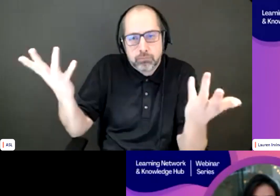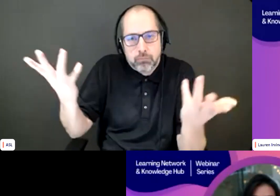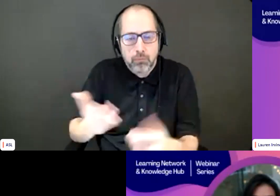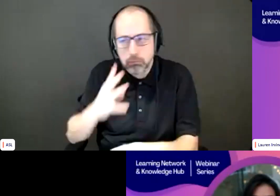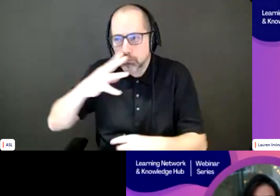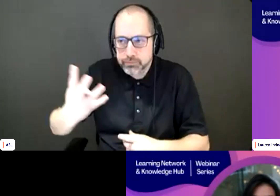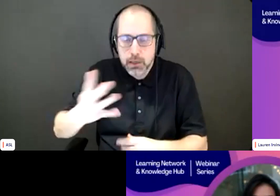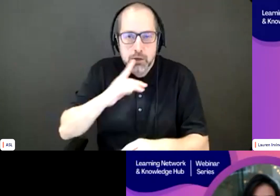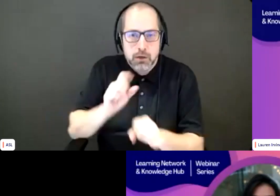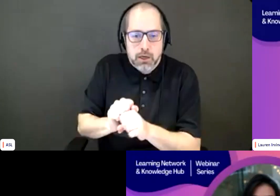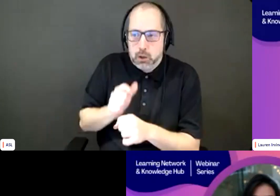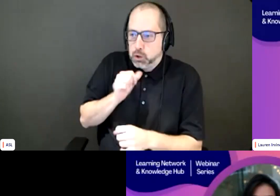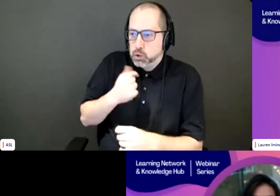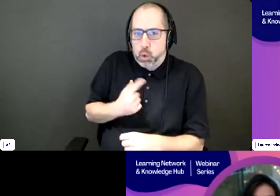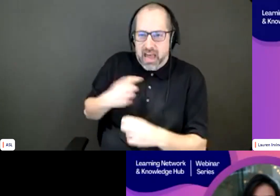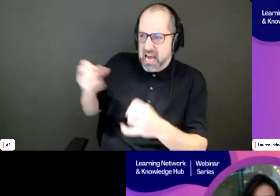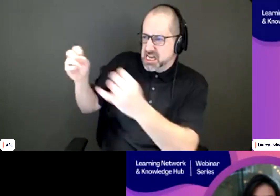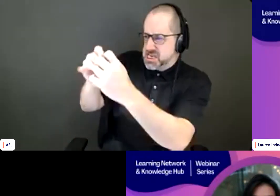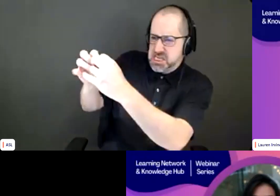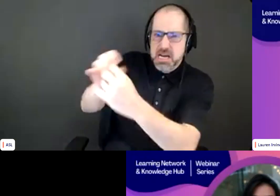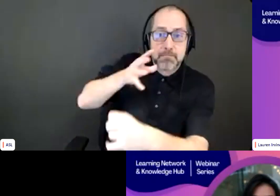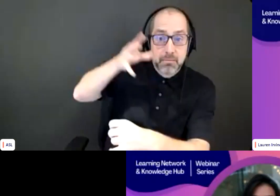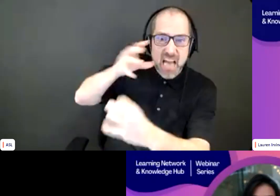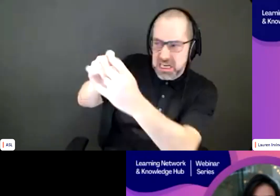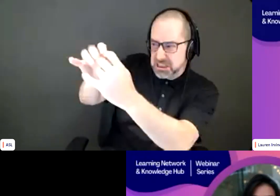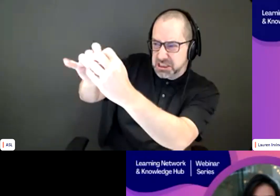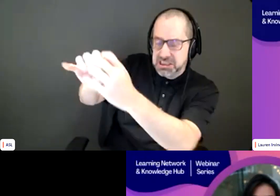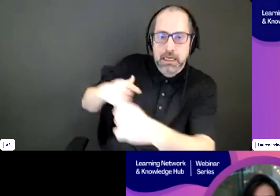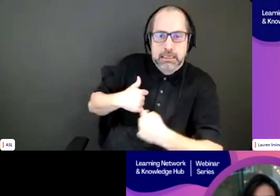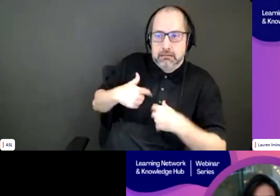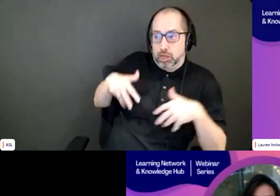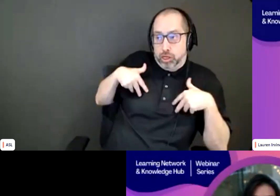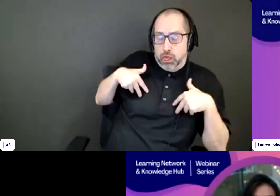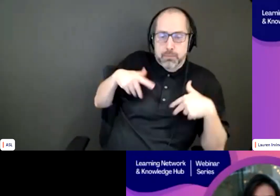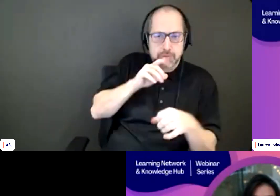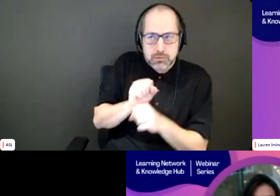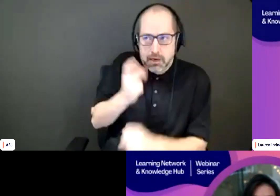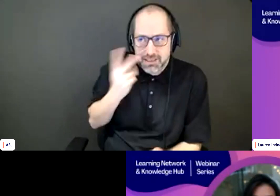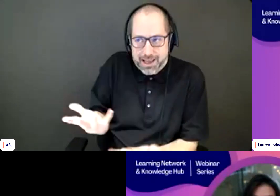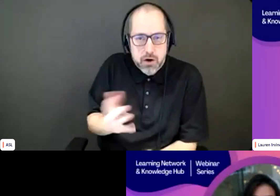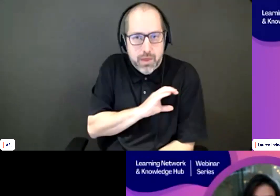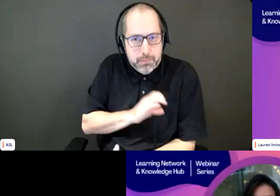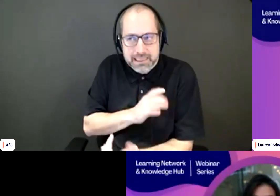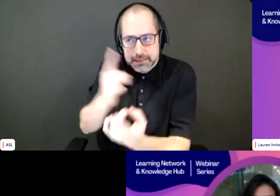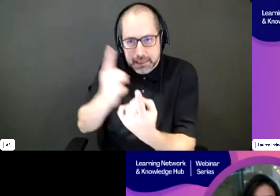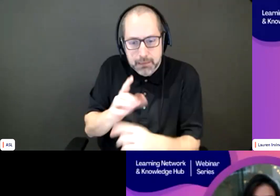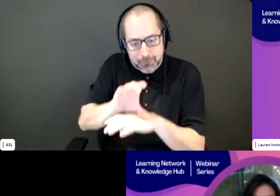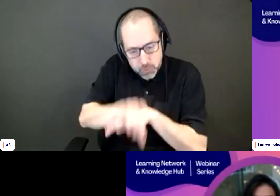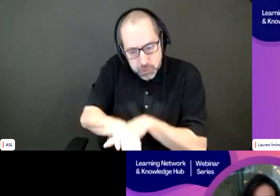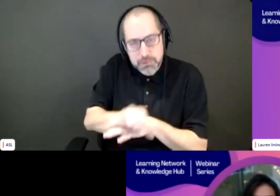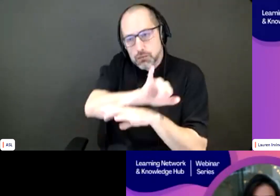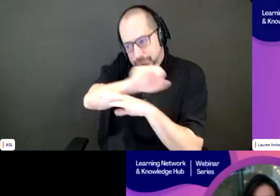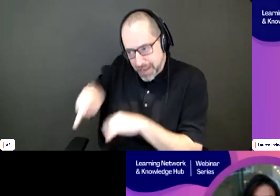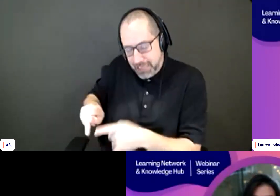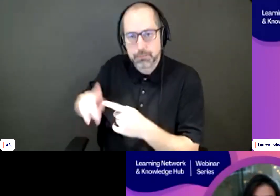différence on m'avait dit de m'exclure du conflit lorsque il y avait un conflit entre mes parents mais j'étais là lorsque les policiers